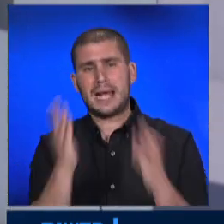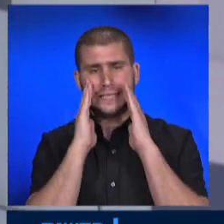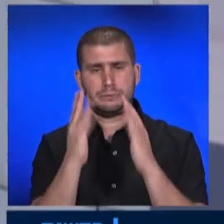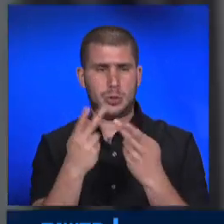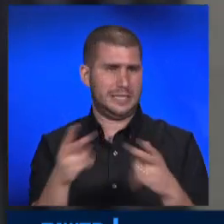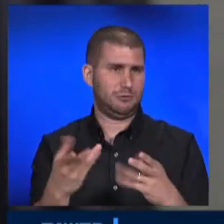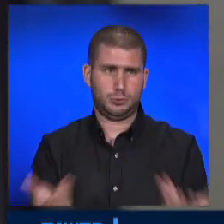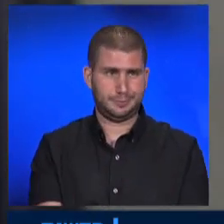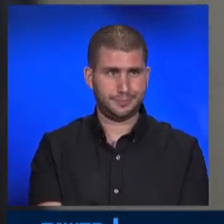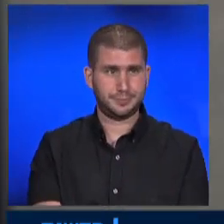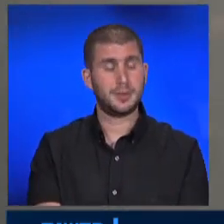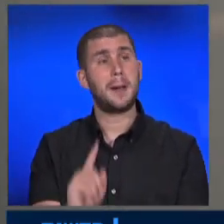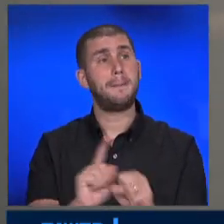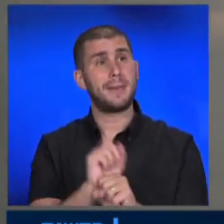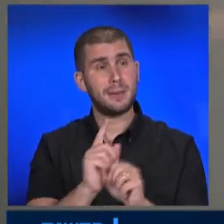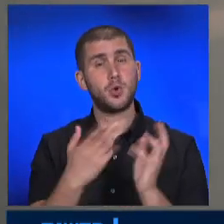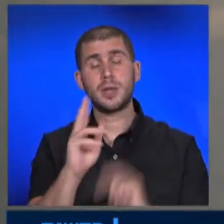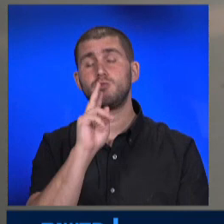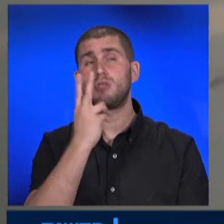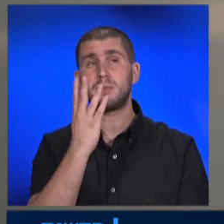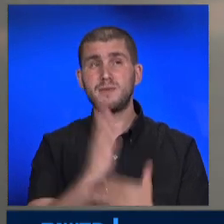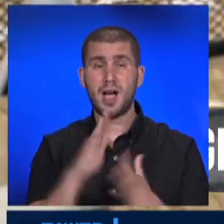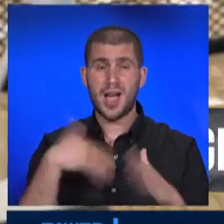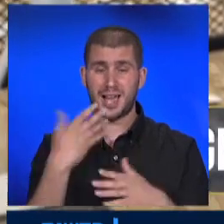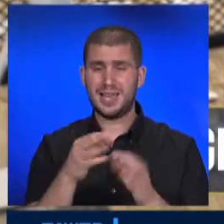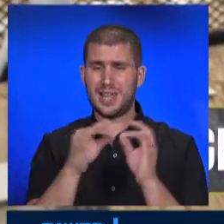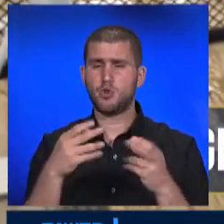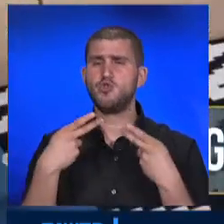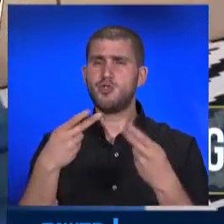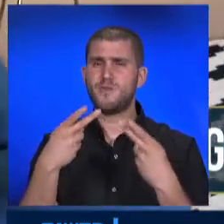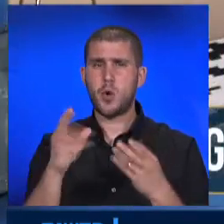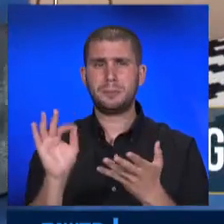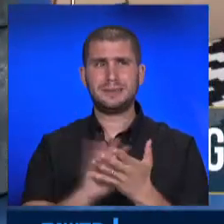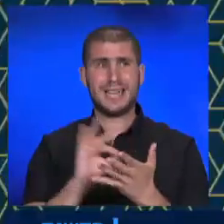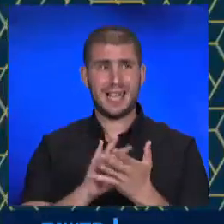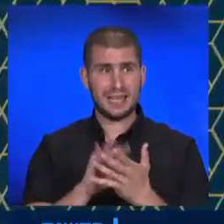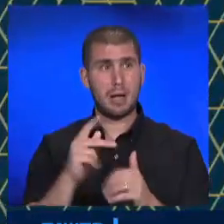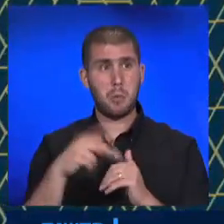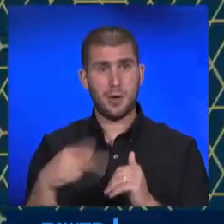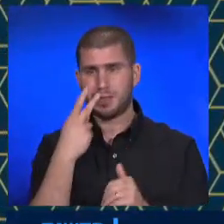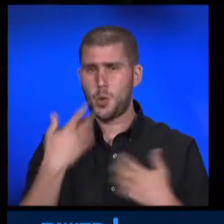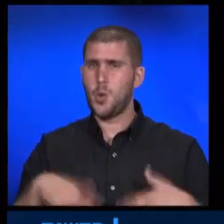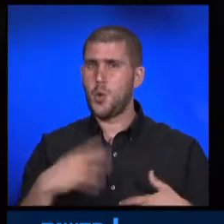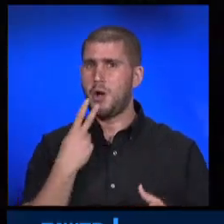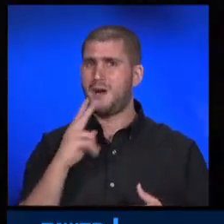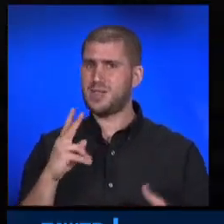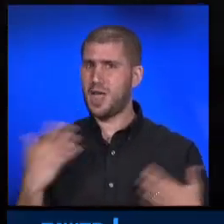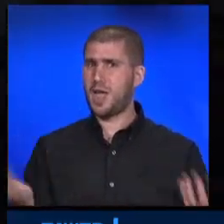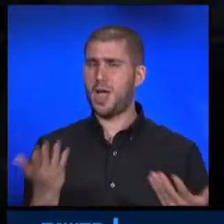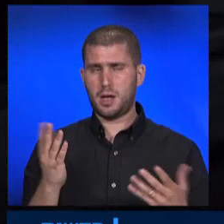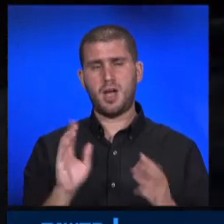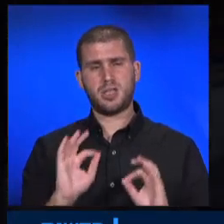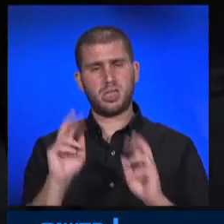מה לסמוך שם. ובינתיים, יותר משנתיים אחרי שהחלו לשווק את המשרדים, הפרויקט שנראה מבטיח עדיין